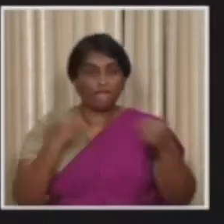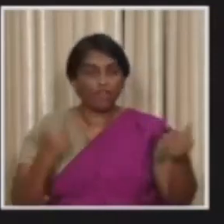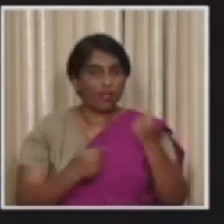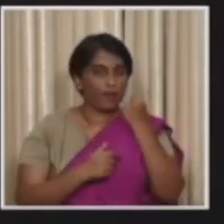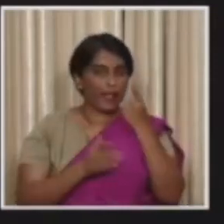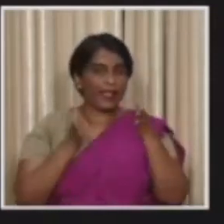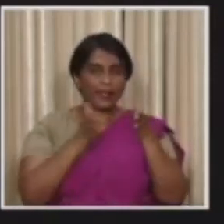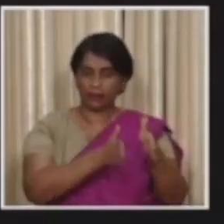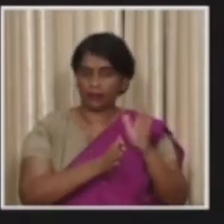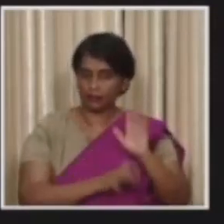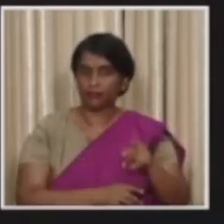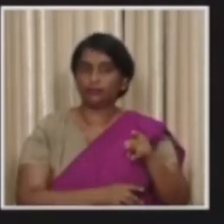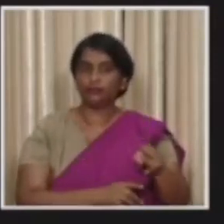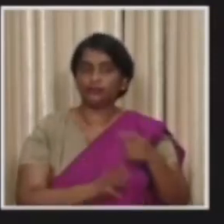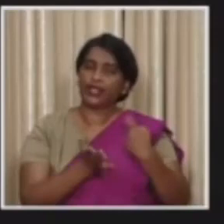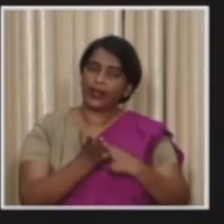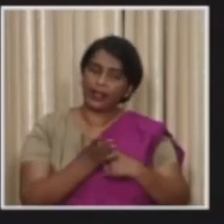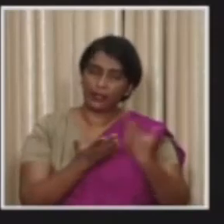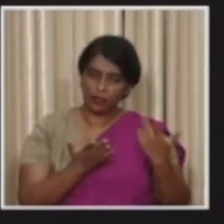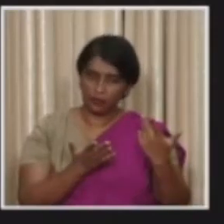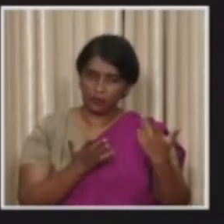පවත්වාගෙන යන්නට ඕන. රේගුව වේවා